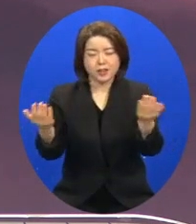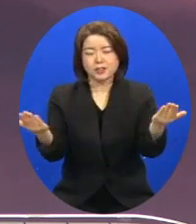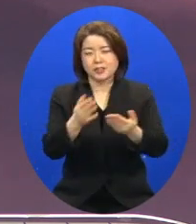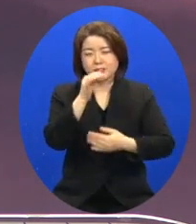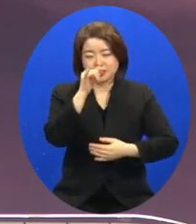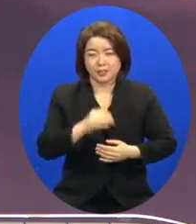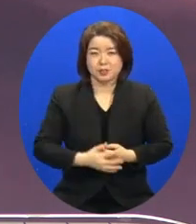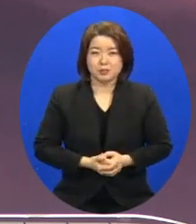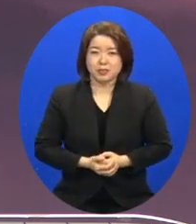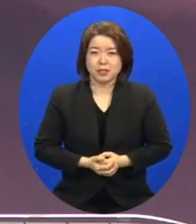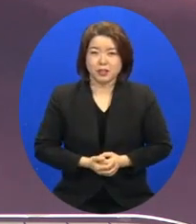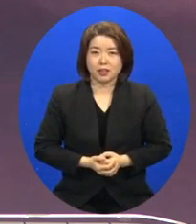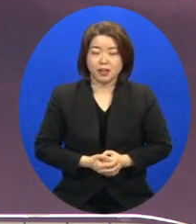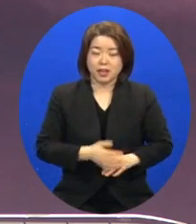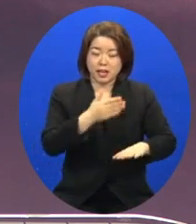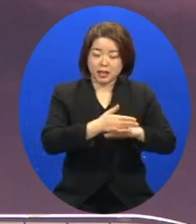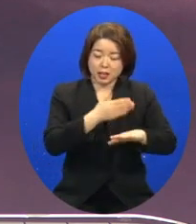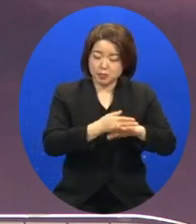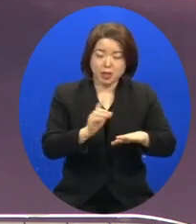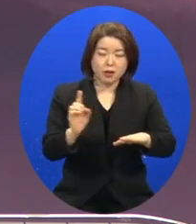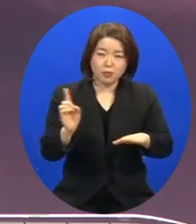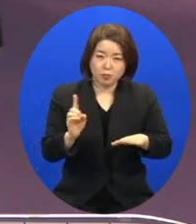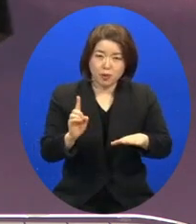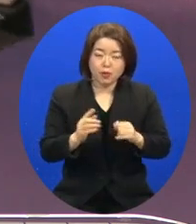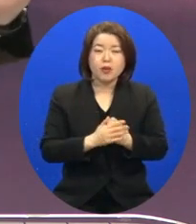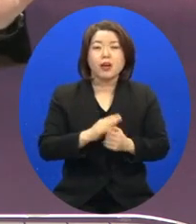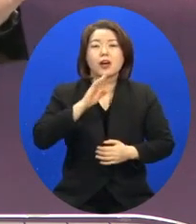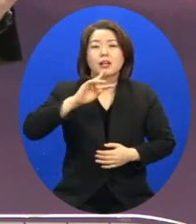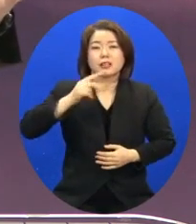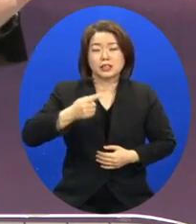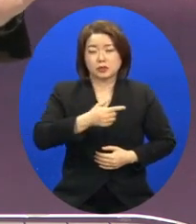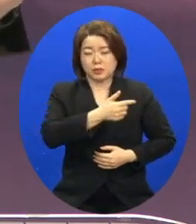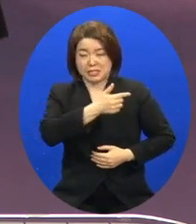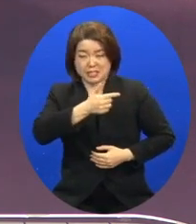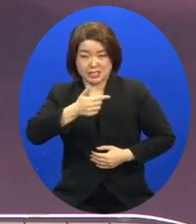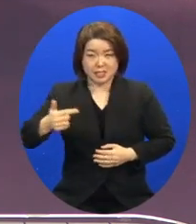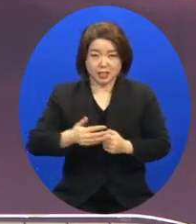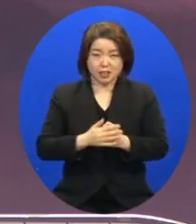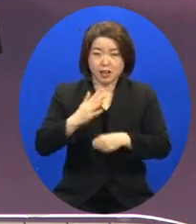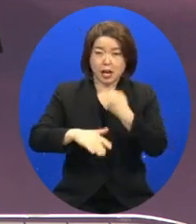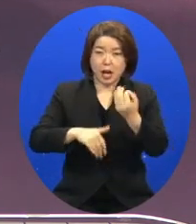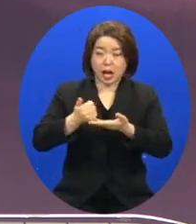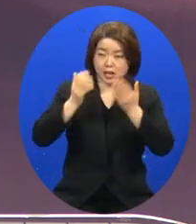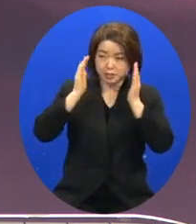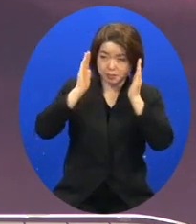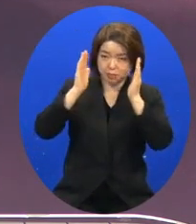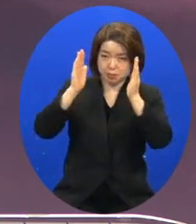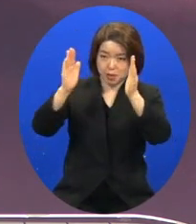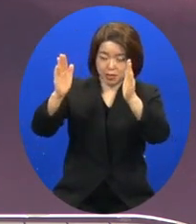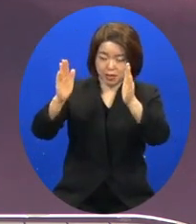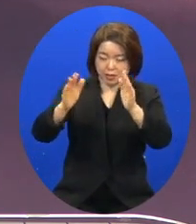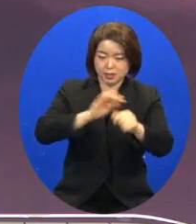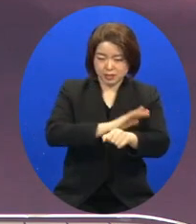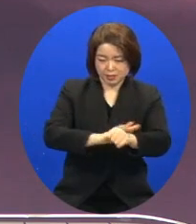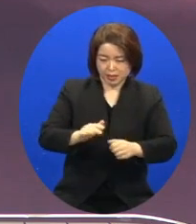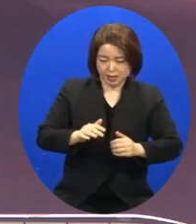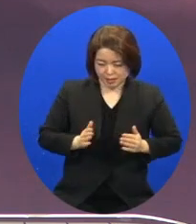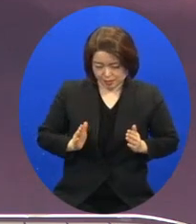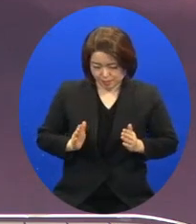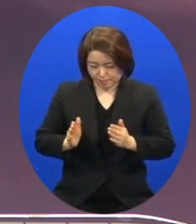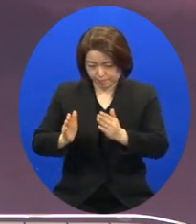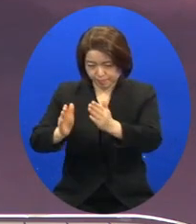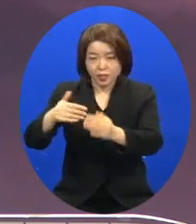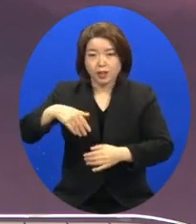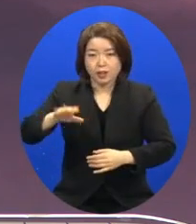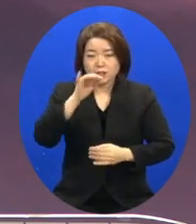일들이 있었어요. 감사한 것은 그래도 크게 하나님이 원하시는 방향을 잘 따라왔다는 사실입니다.